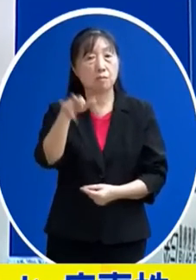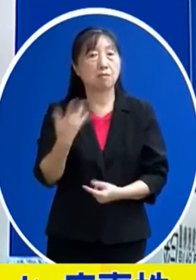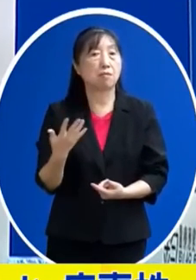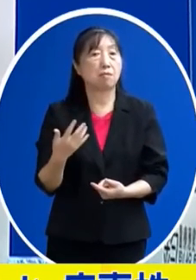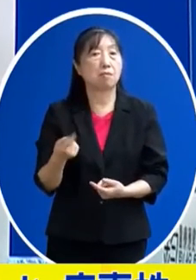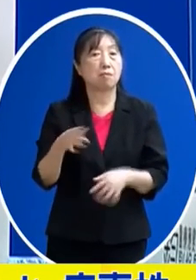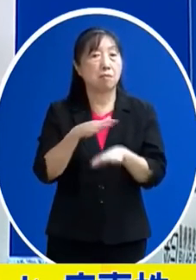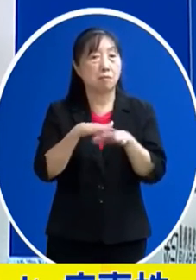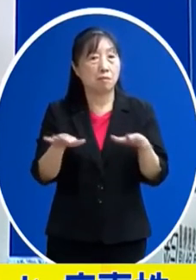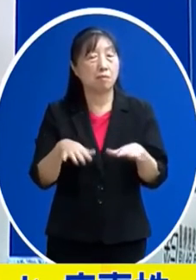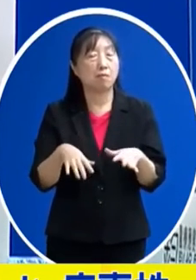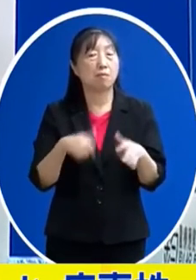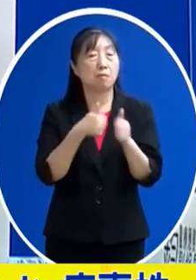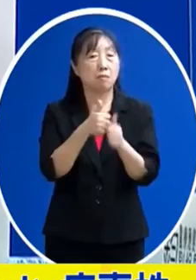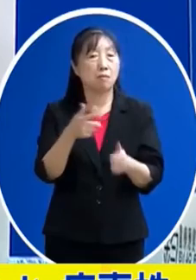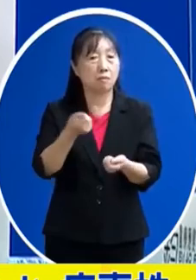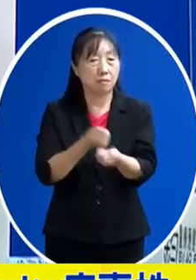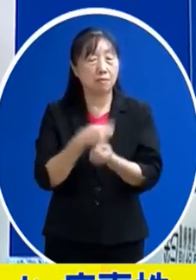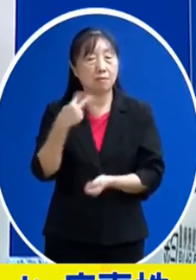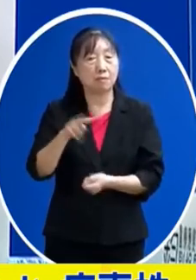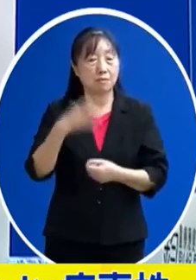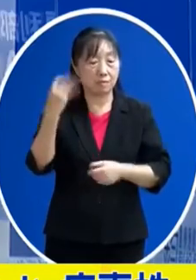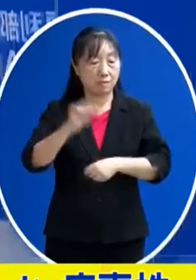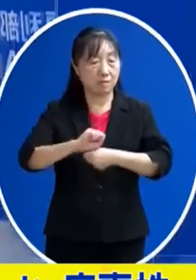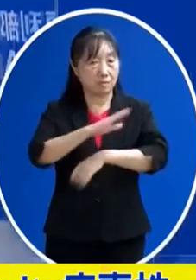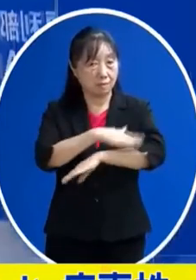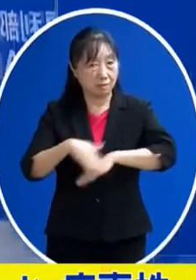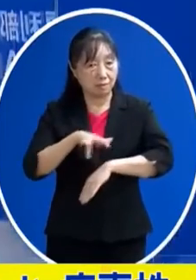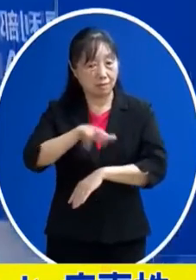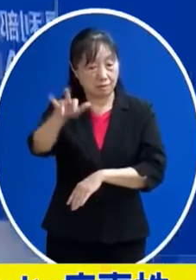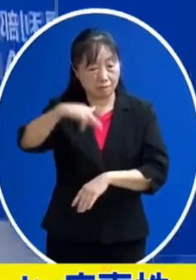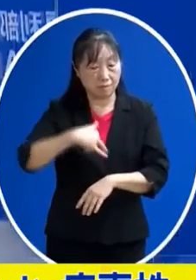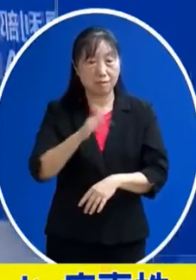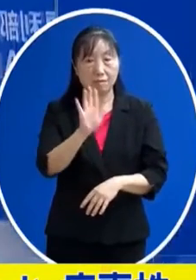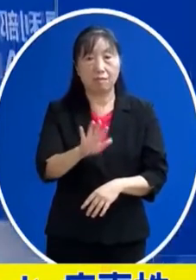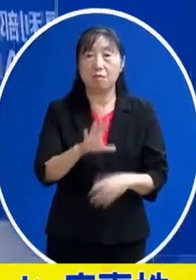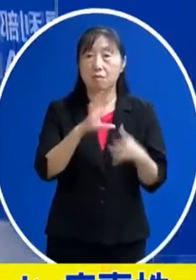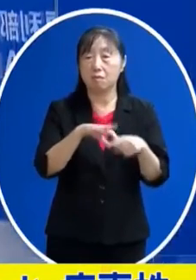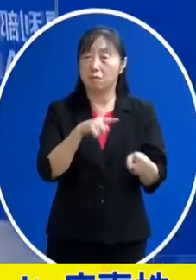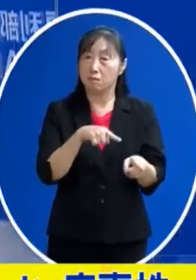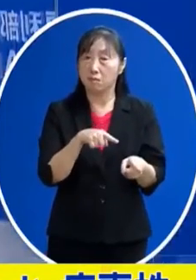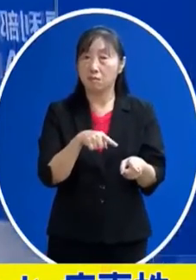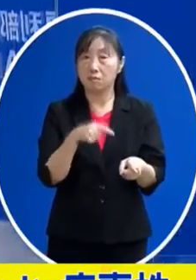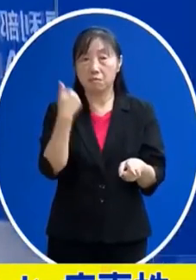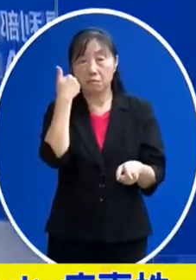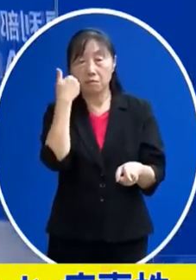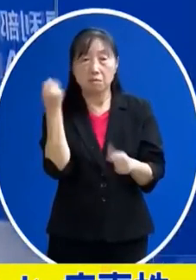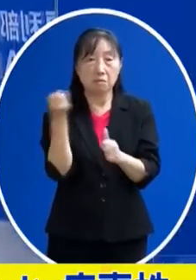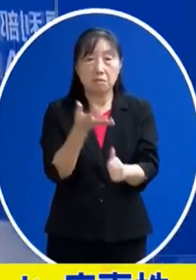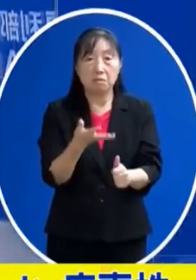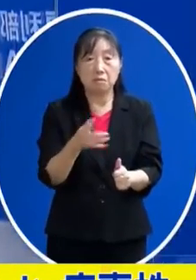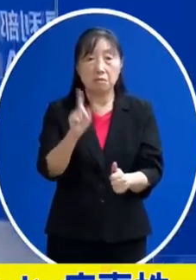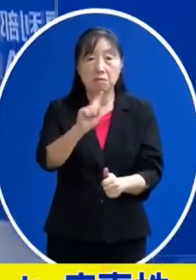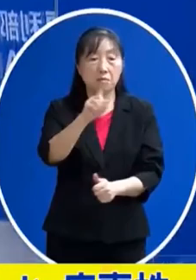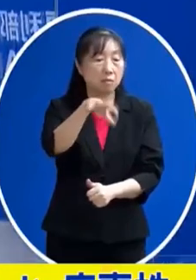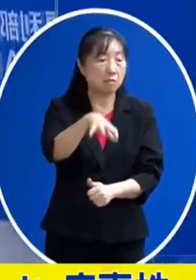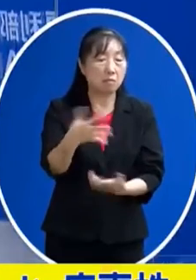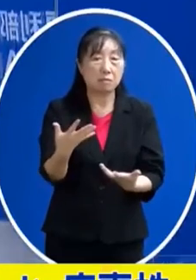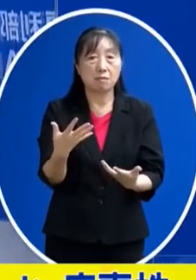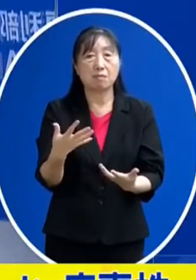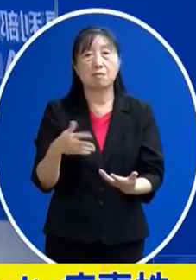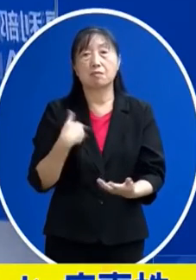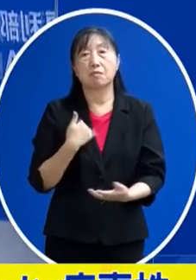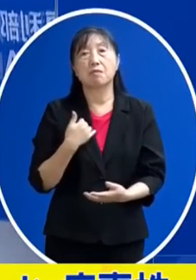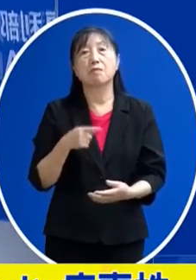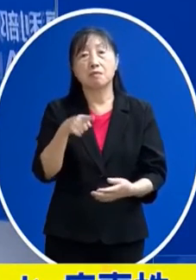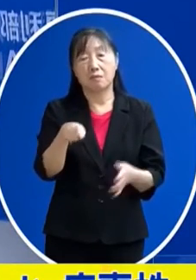直飞过，也有去新加坡直飞过，目前还有待厘清说究竟比较是哪一个地方来的病毒比